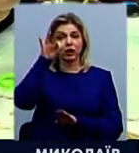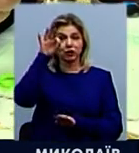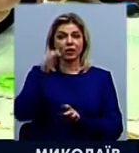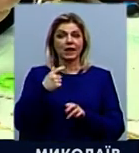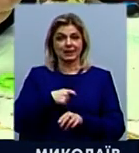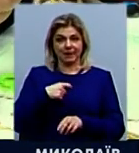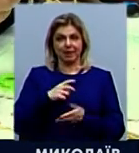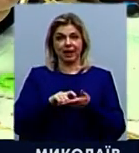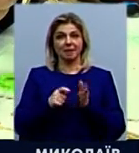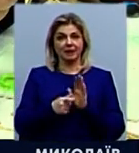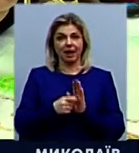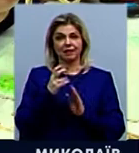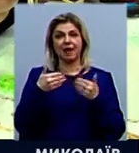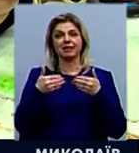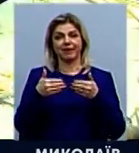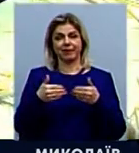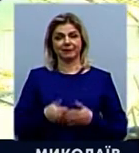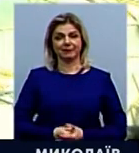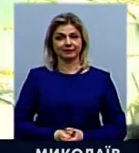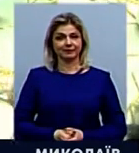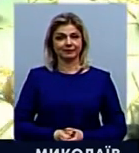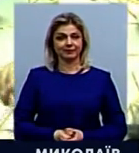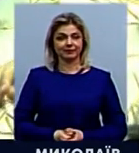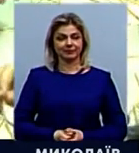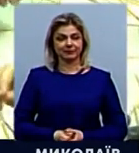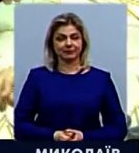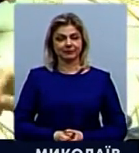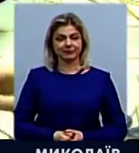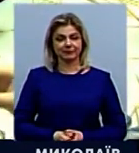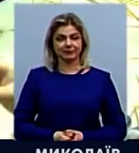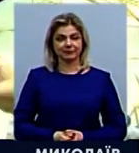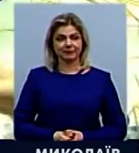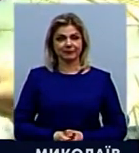у кімнату на двері. Чужого у нас вийшла